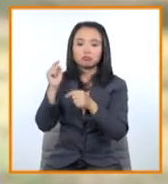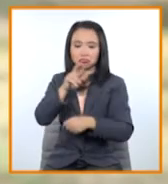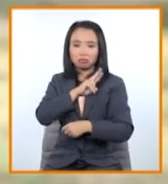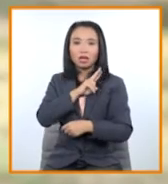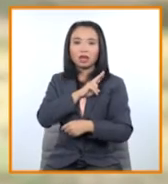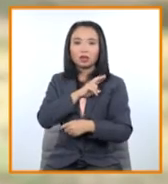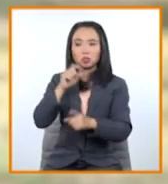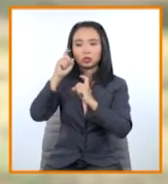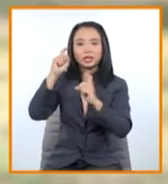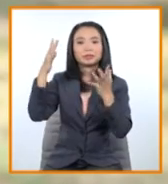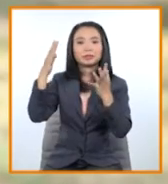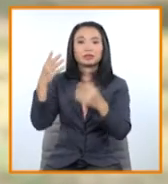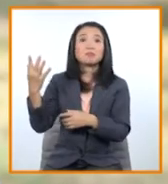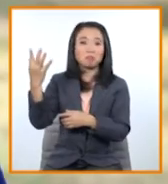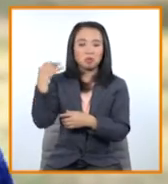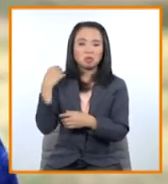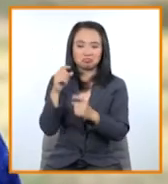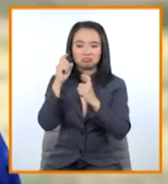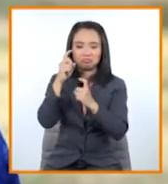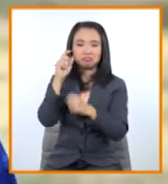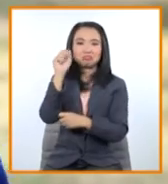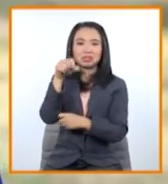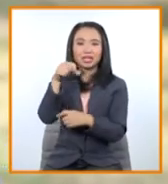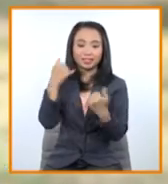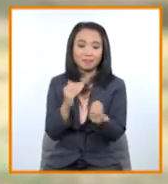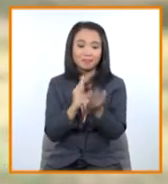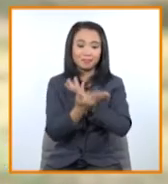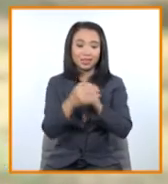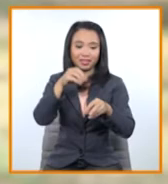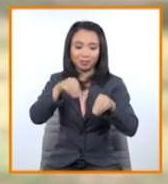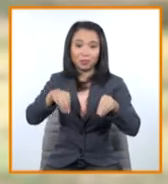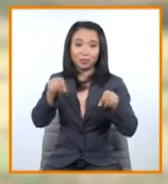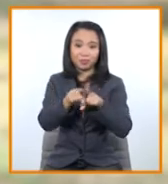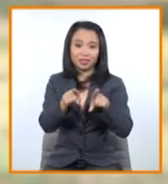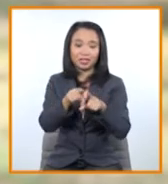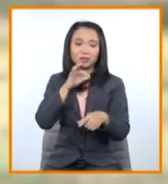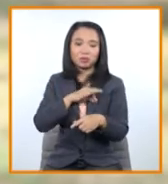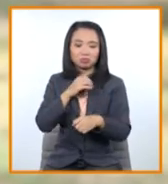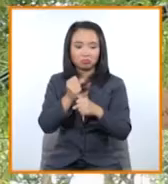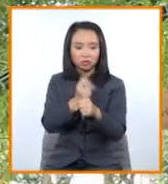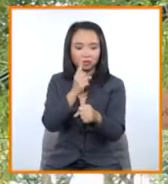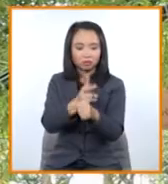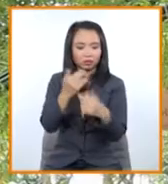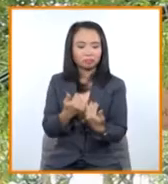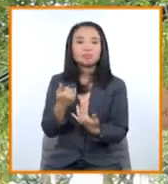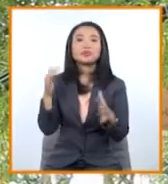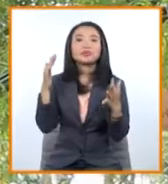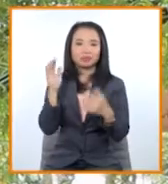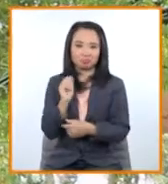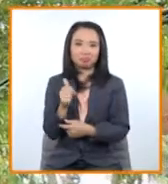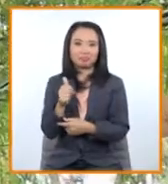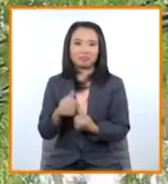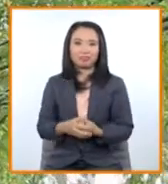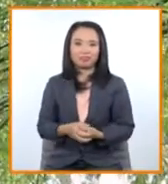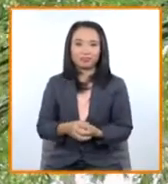ก็ปลอดภัยขึ้นเยอะเมื่อก่อนยังมีเปอร์เซ็นต์เสี่ยงแต่พอมาทำนี่สักประมาณปีประมาณเกือบ2 ปีนี่ไม่มีแล้ว งานวันสังคม